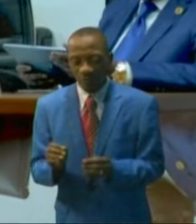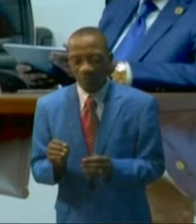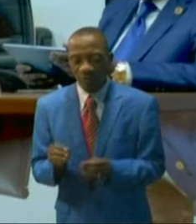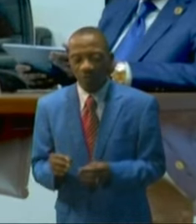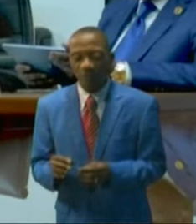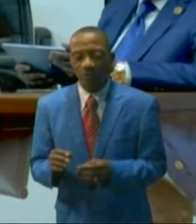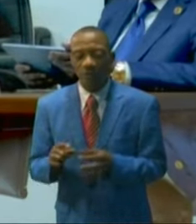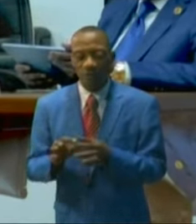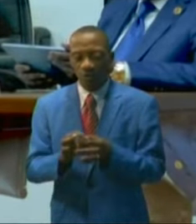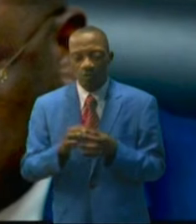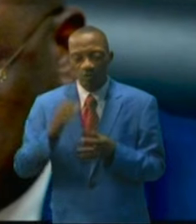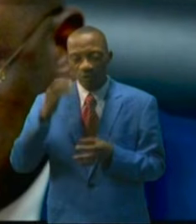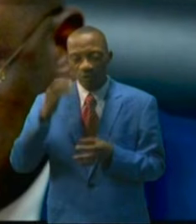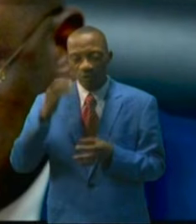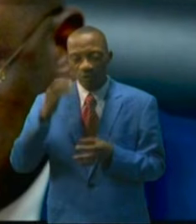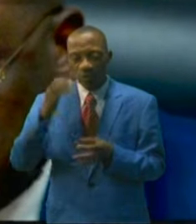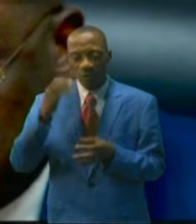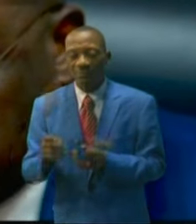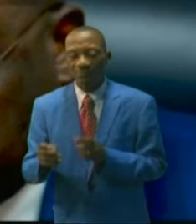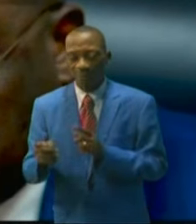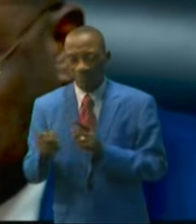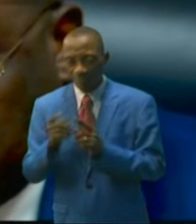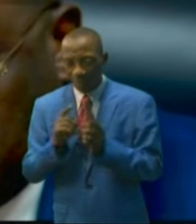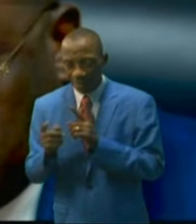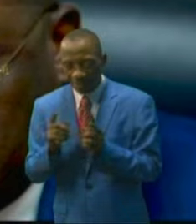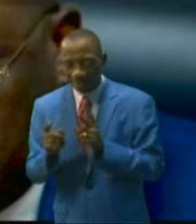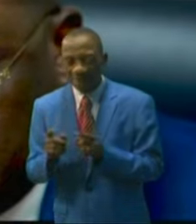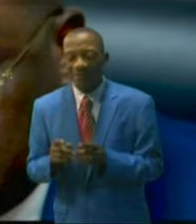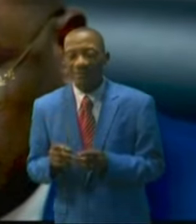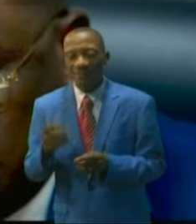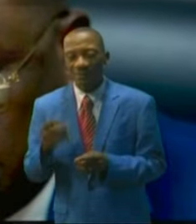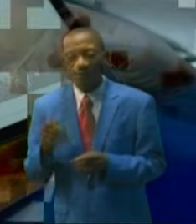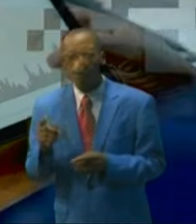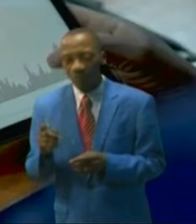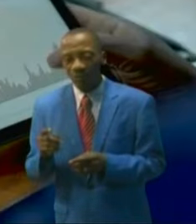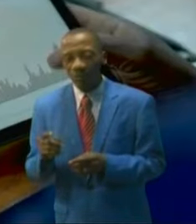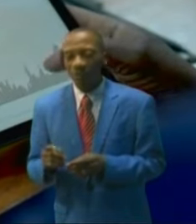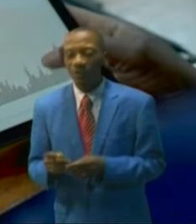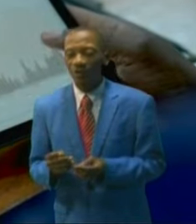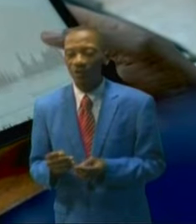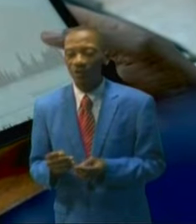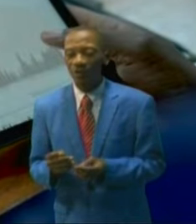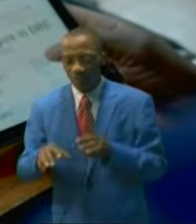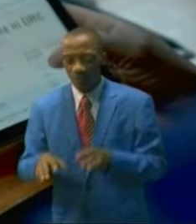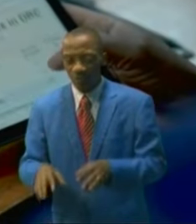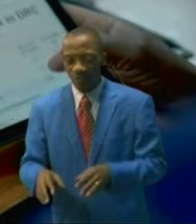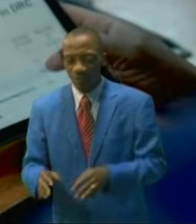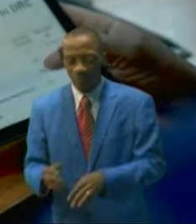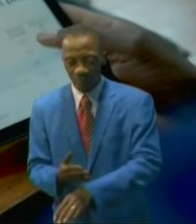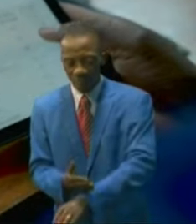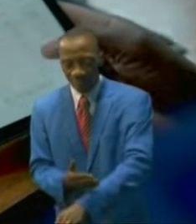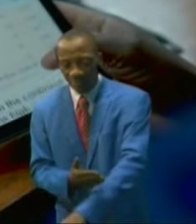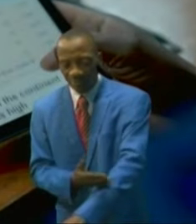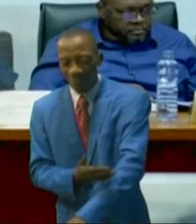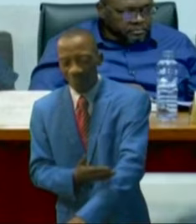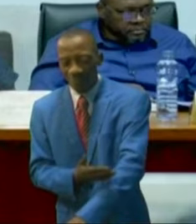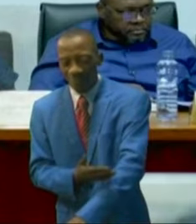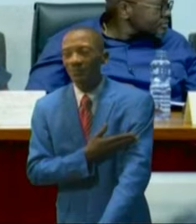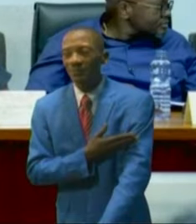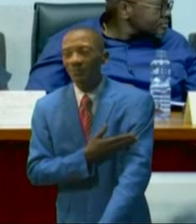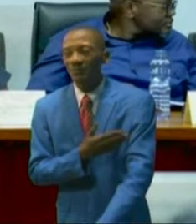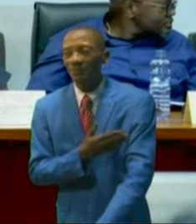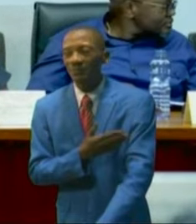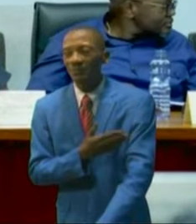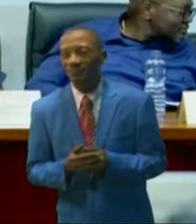nationale de santé de l'Union africaine, dirigée par notre compatriote Georges Seya, prend main forte à la République démocratique du